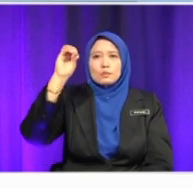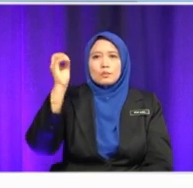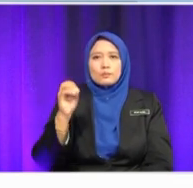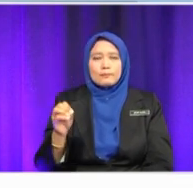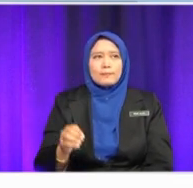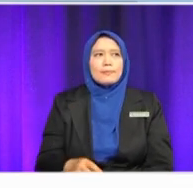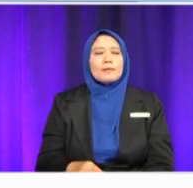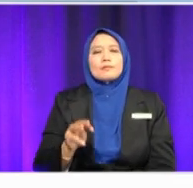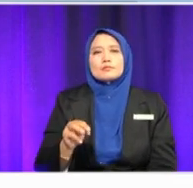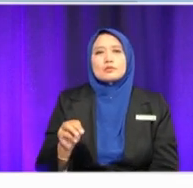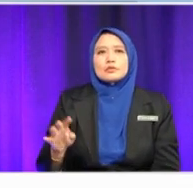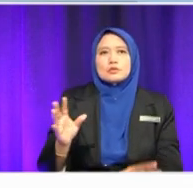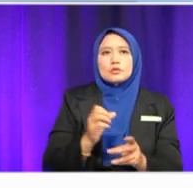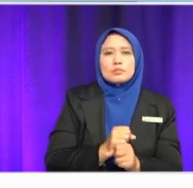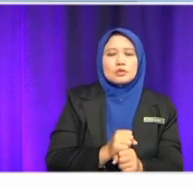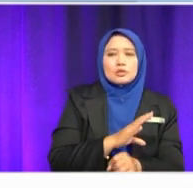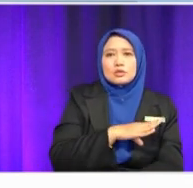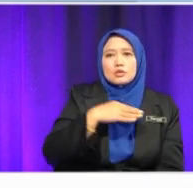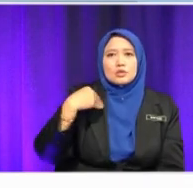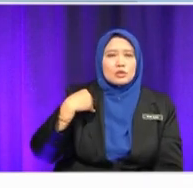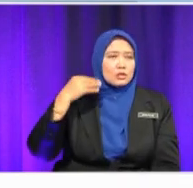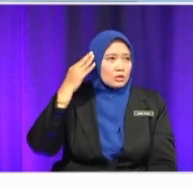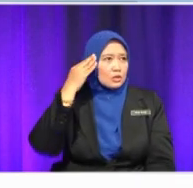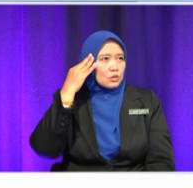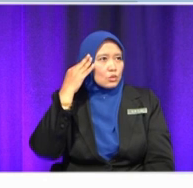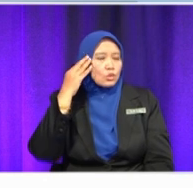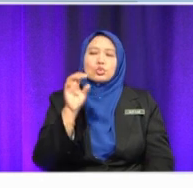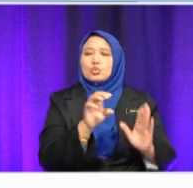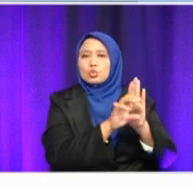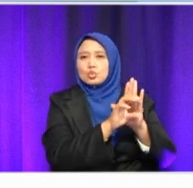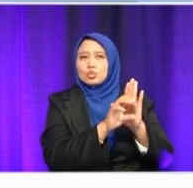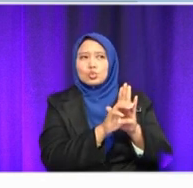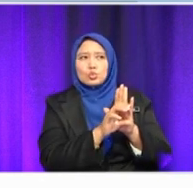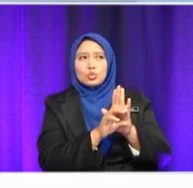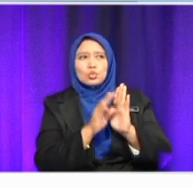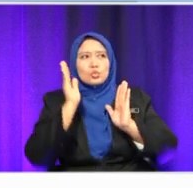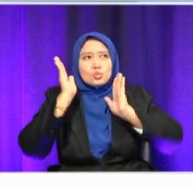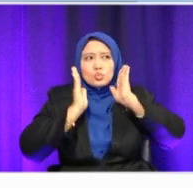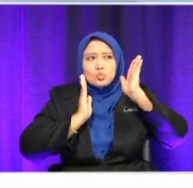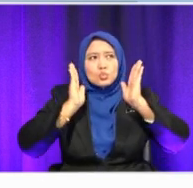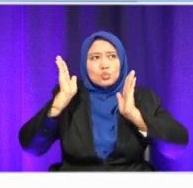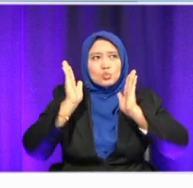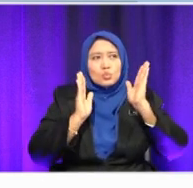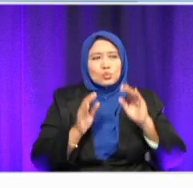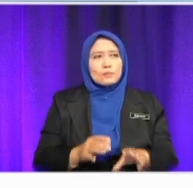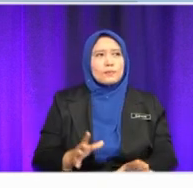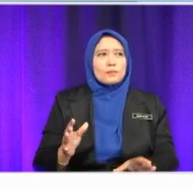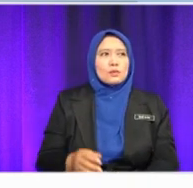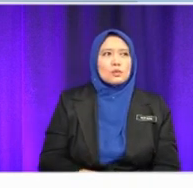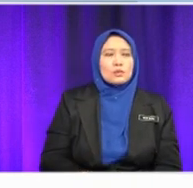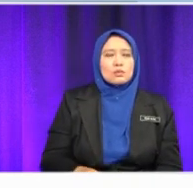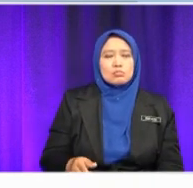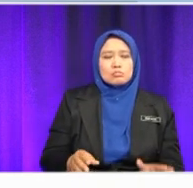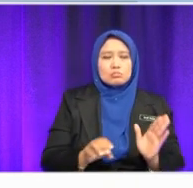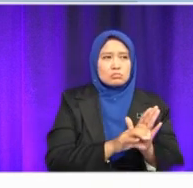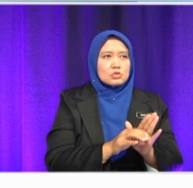tahu contohnya linguistik Oh bahasin Melayu dapat sederhana